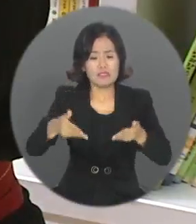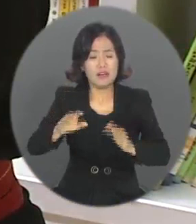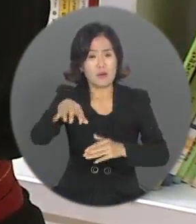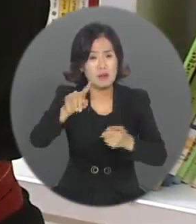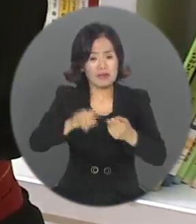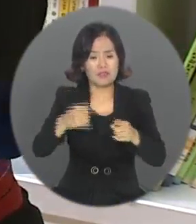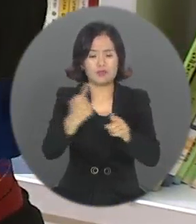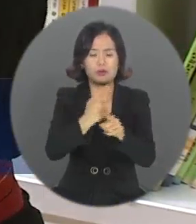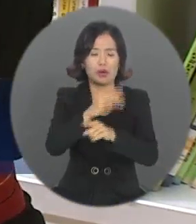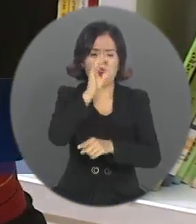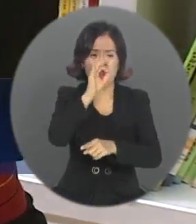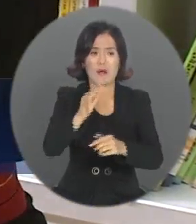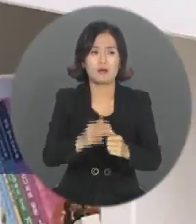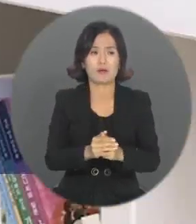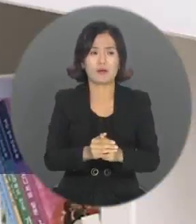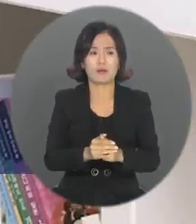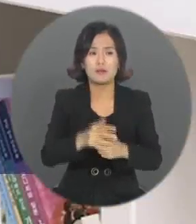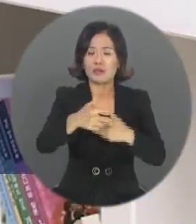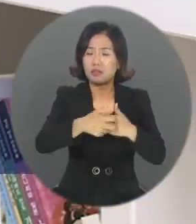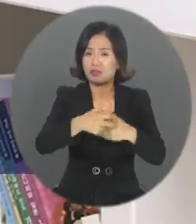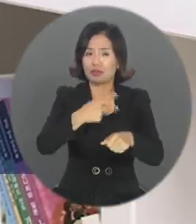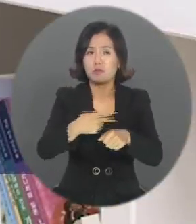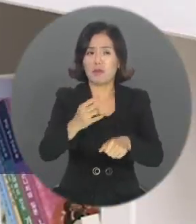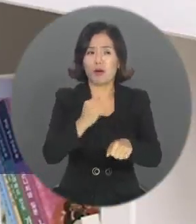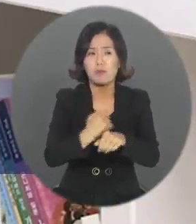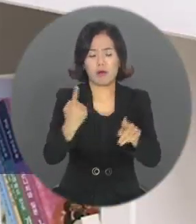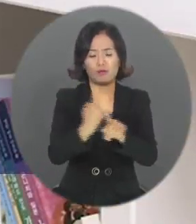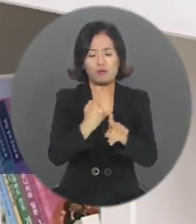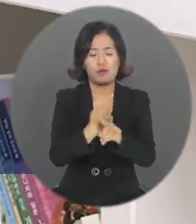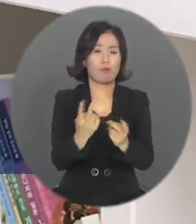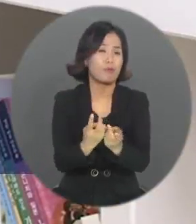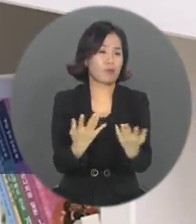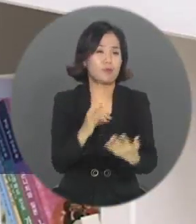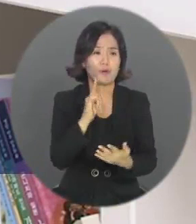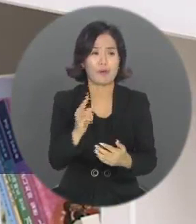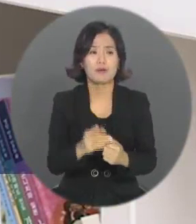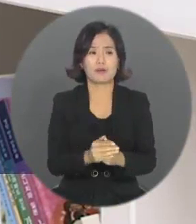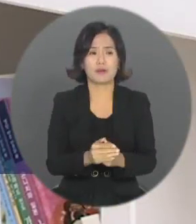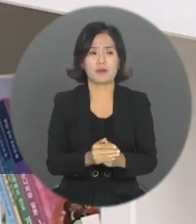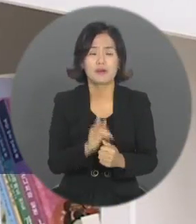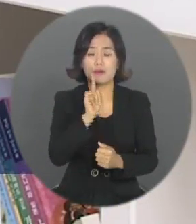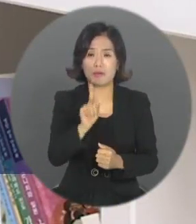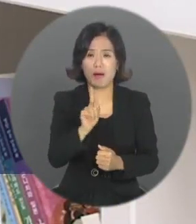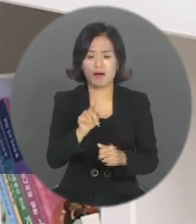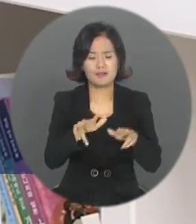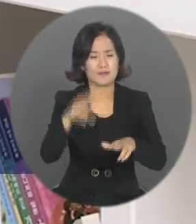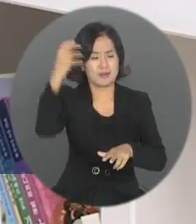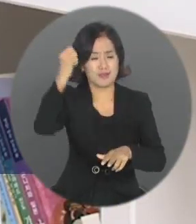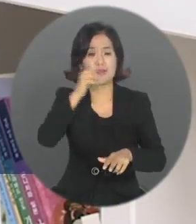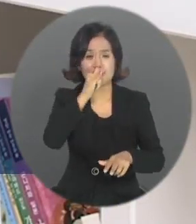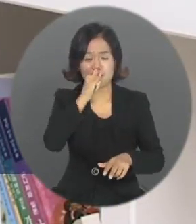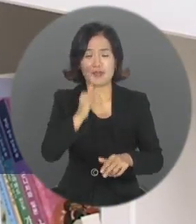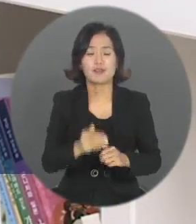불가능했습니다. Señora, su hija no tiene solución. Y